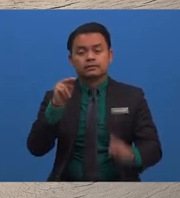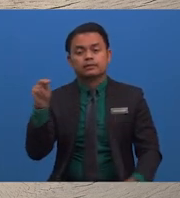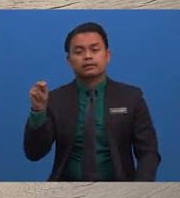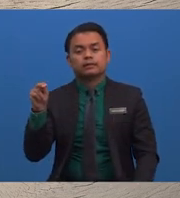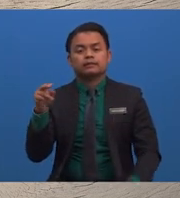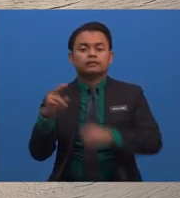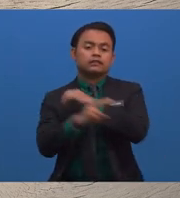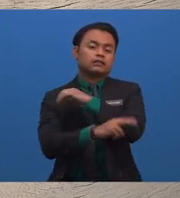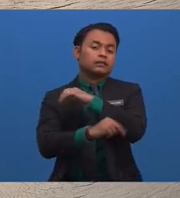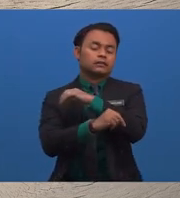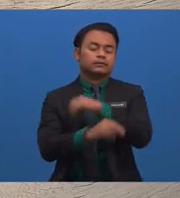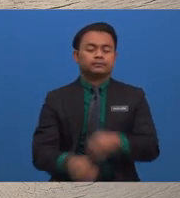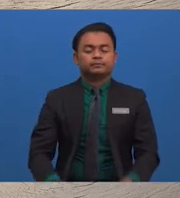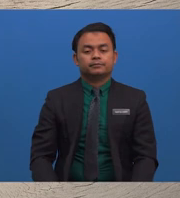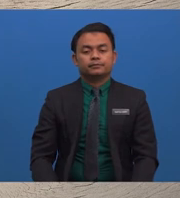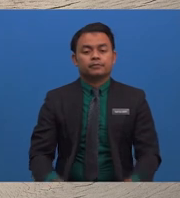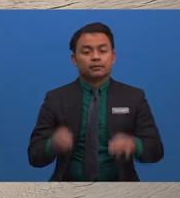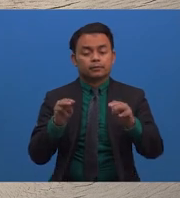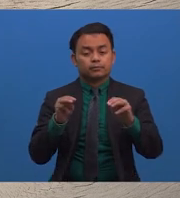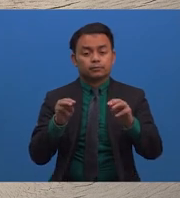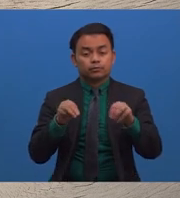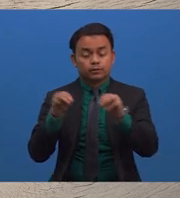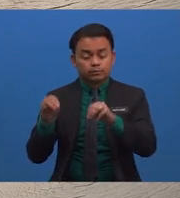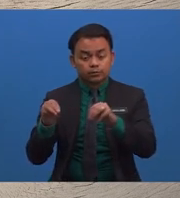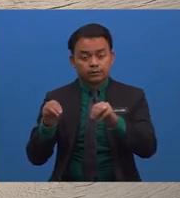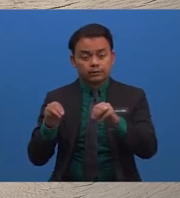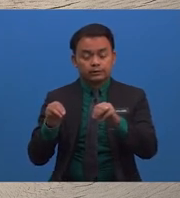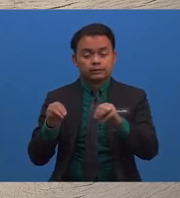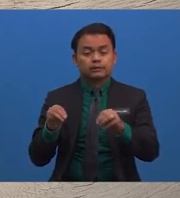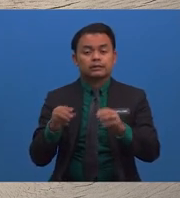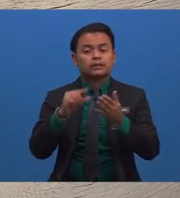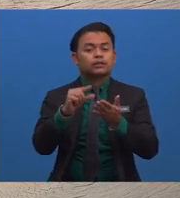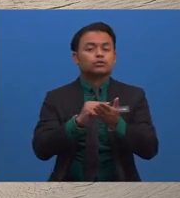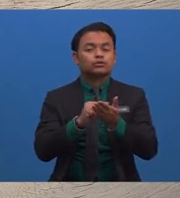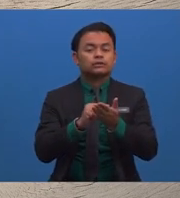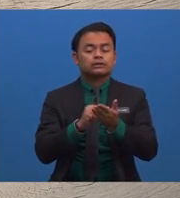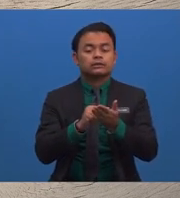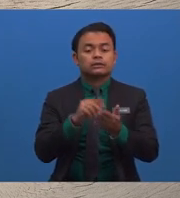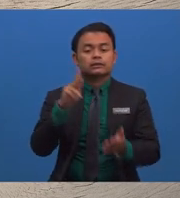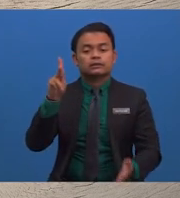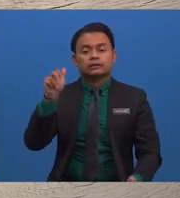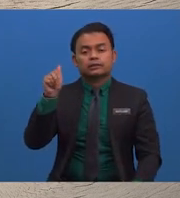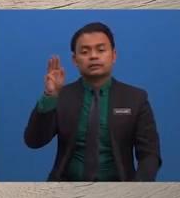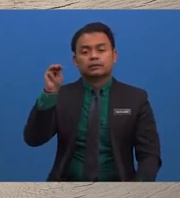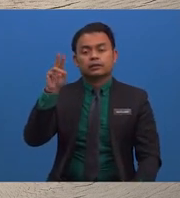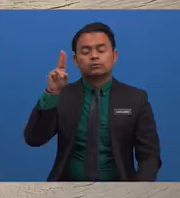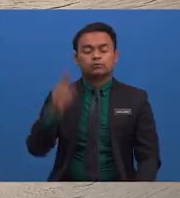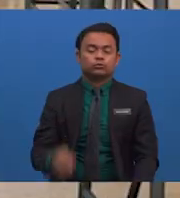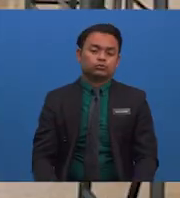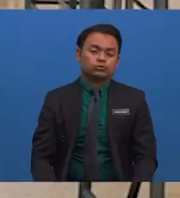Murid-murid, sila gunakan kamu bagi dialog yang saya sebutkan tadi.